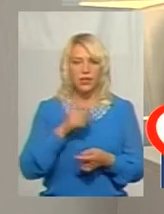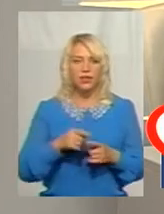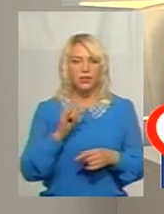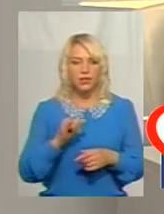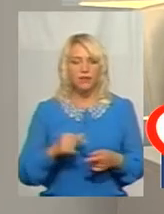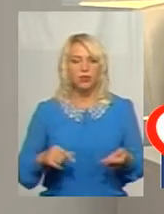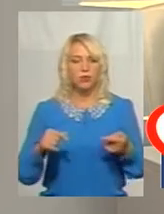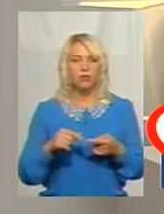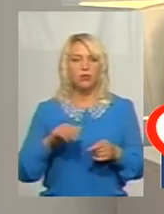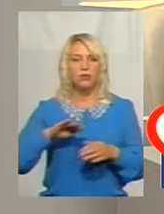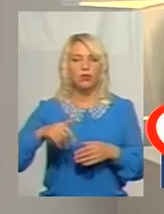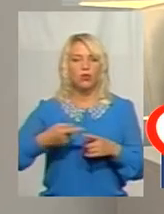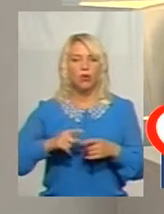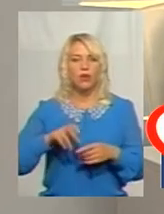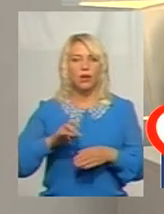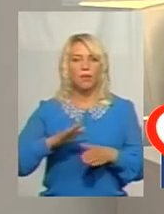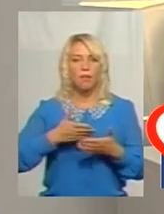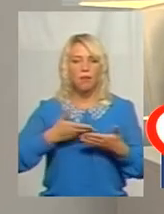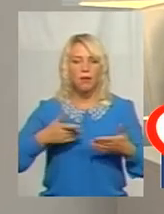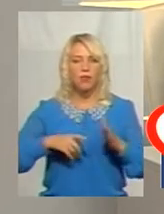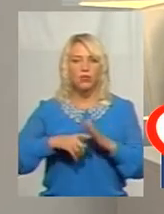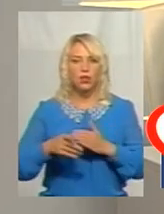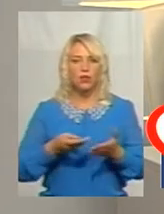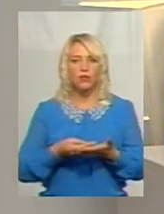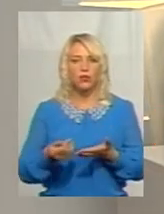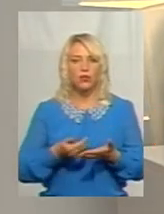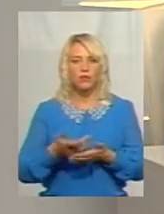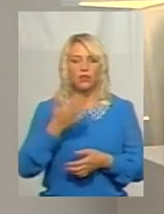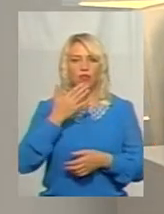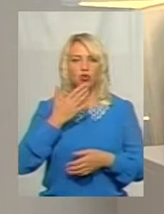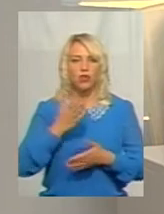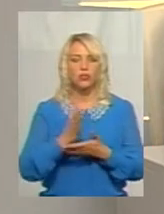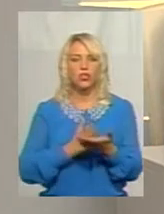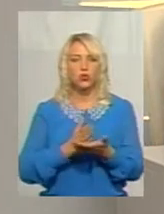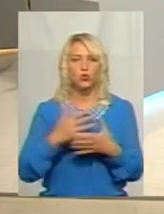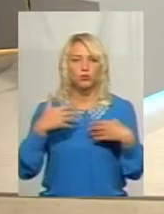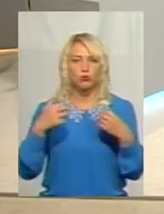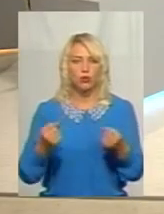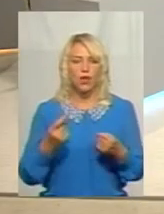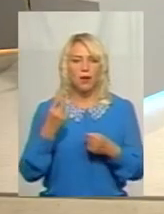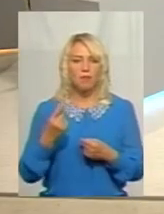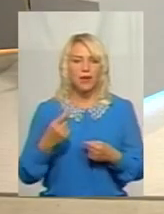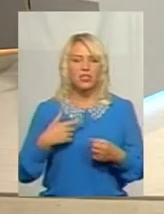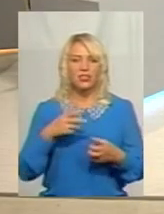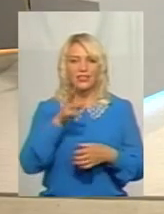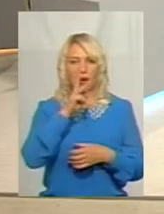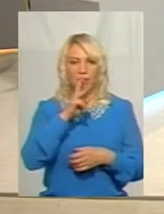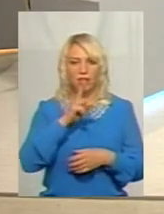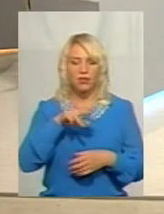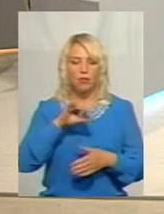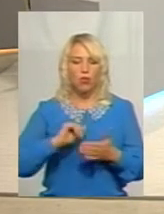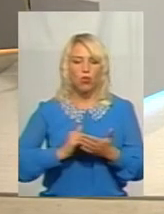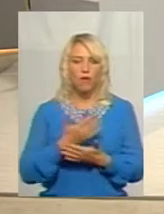Відповідно, після того, як ми почали фінансуватися з Національної служби здоров'я, перші заробітні плати по-новому